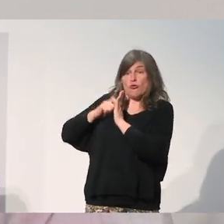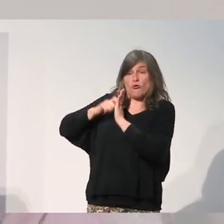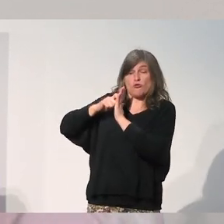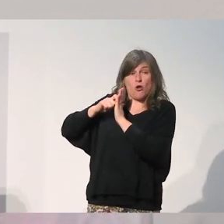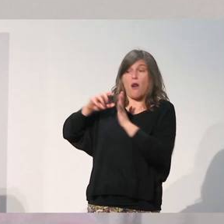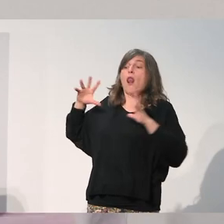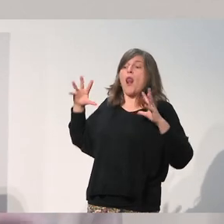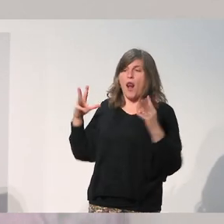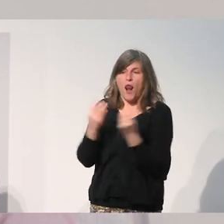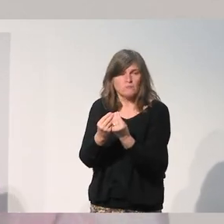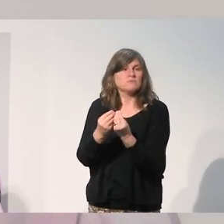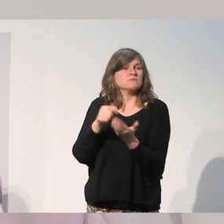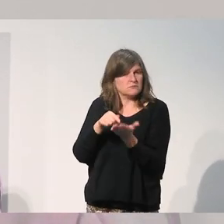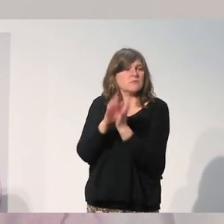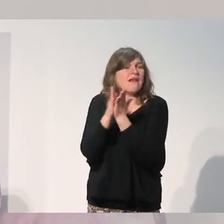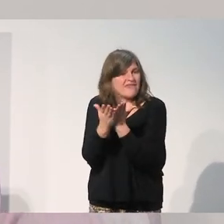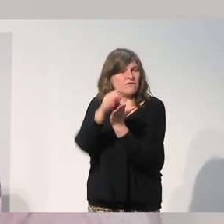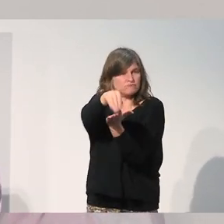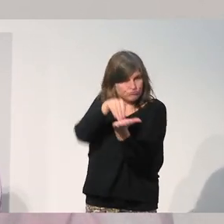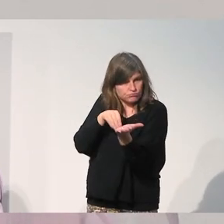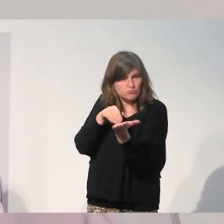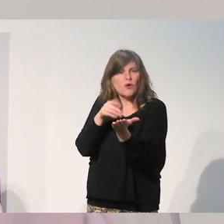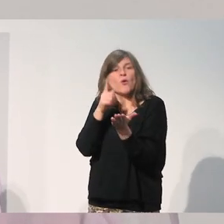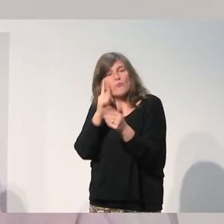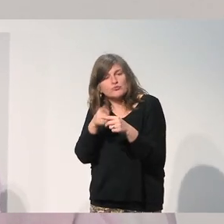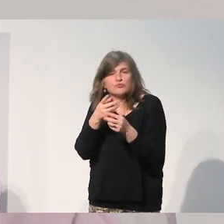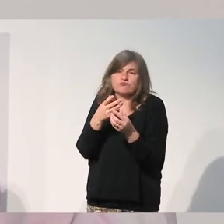vous avez rassemblés et enrichis ? Est-ce que c'est